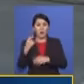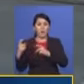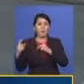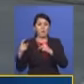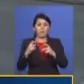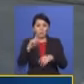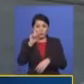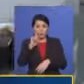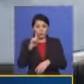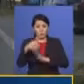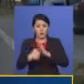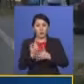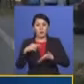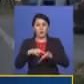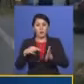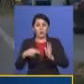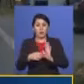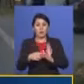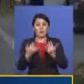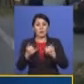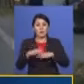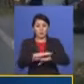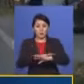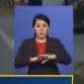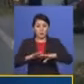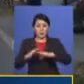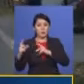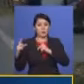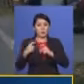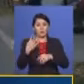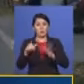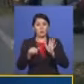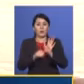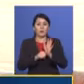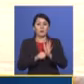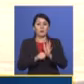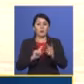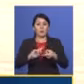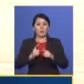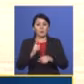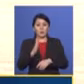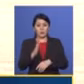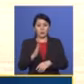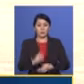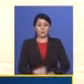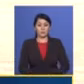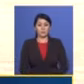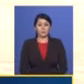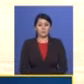жайлы автобустарға ауыстыру жоспарланып отыр. Олар қазіргі қоғамдық көлік паркінің 56% алмастырады. Одна модель автобуса